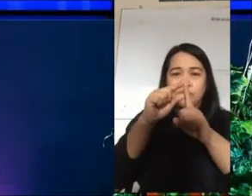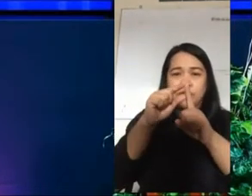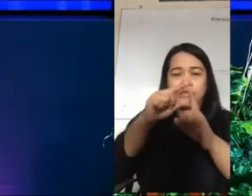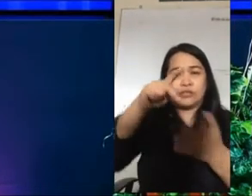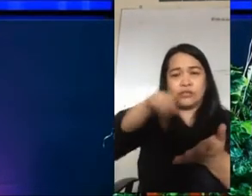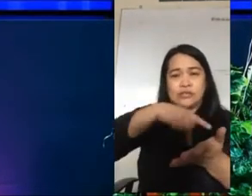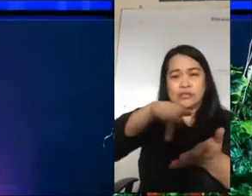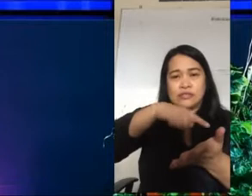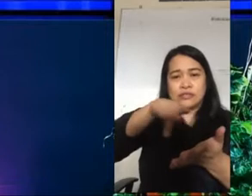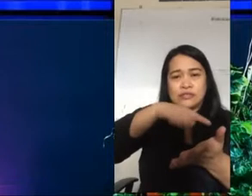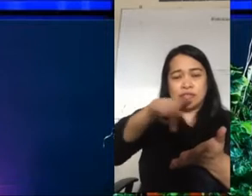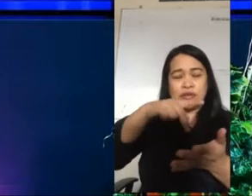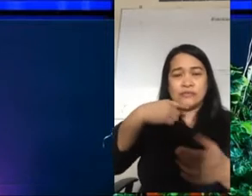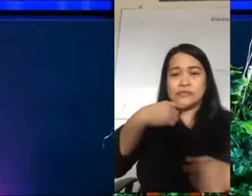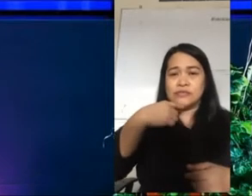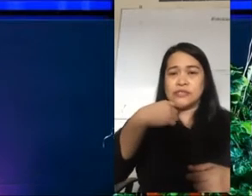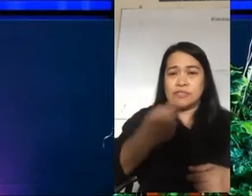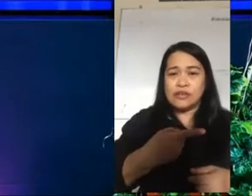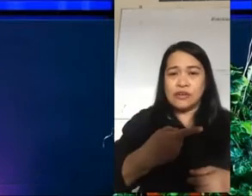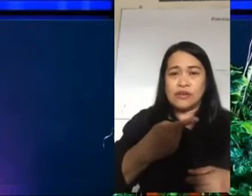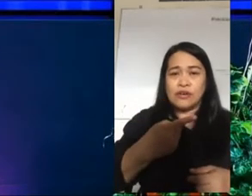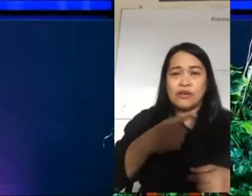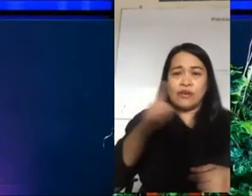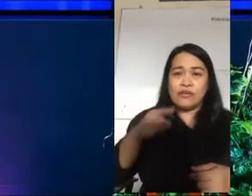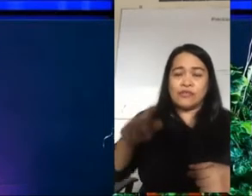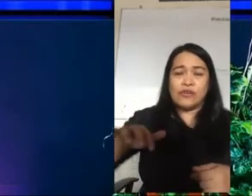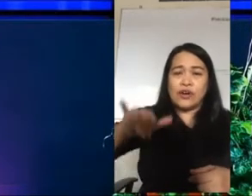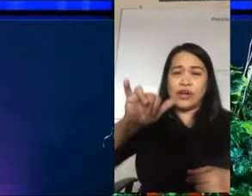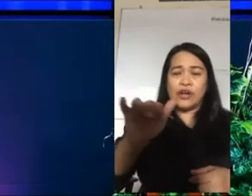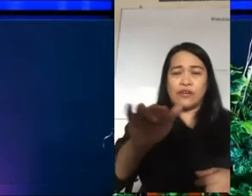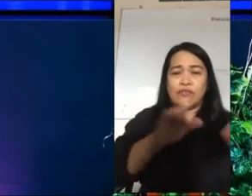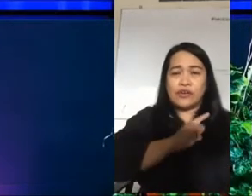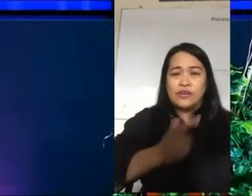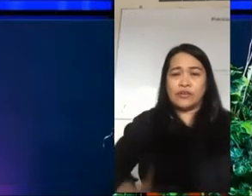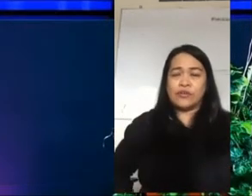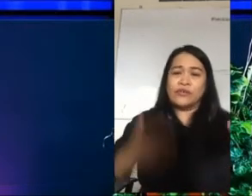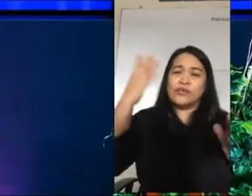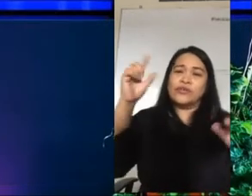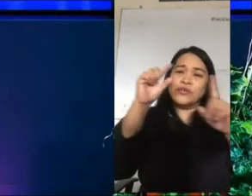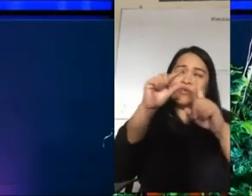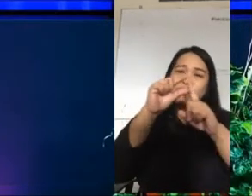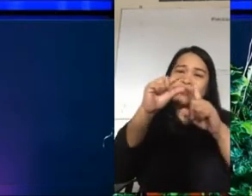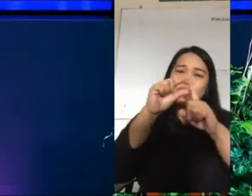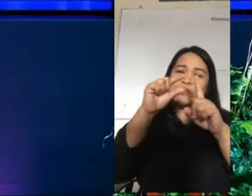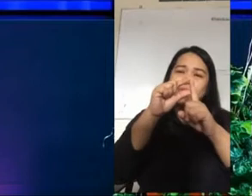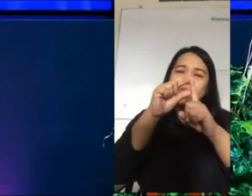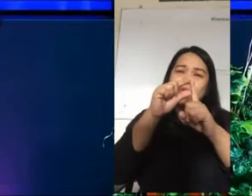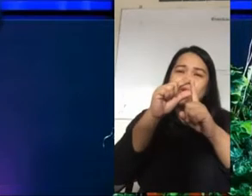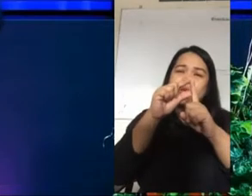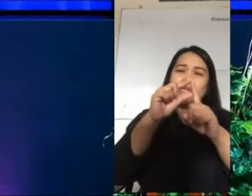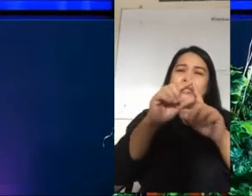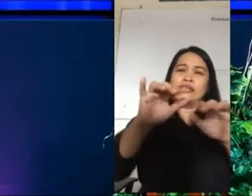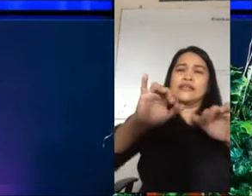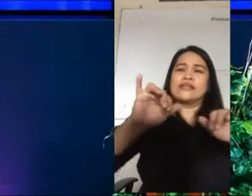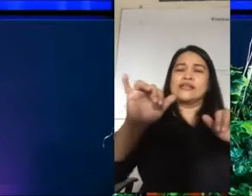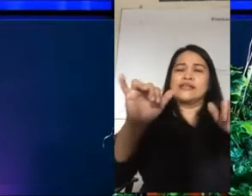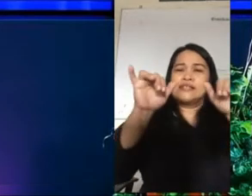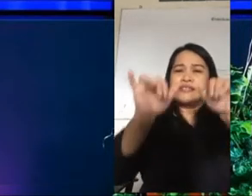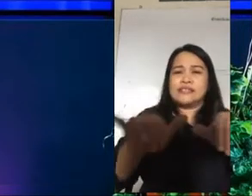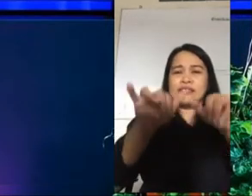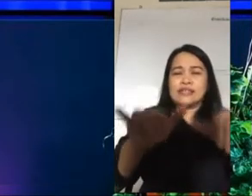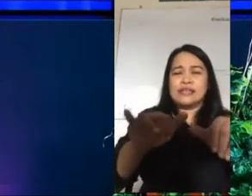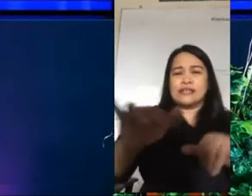Psalm 119:89 says, "Forever, O Lord, Your word is firmly fixed in the heavens. Heavens and